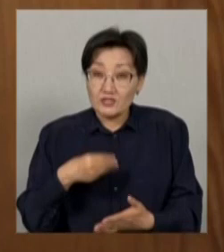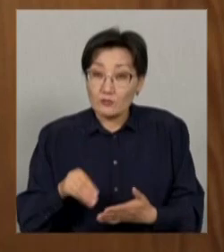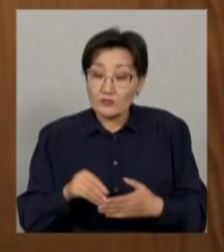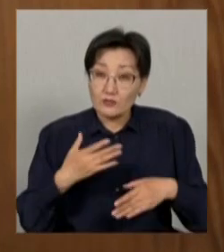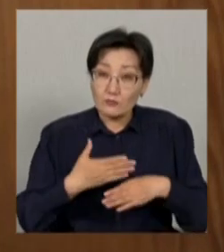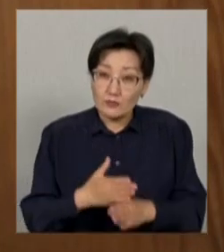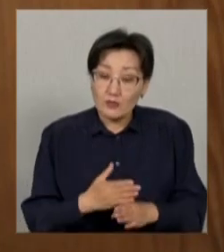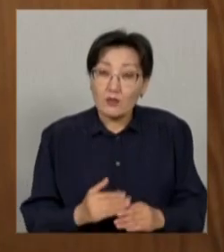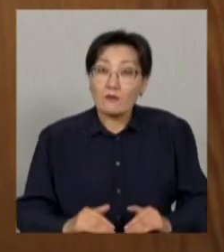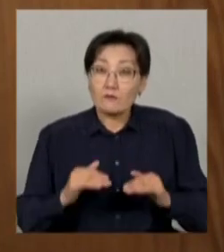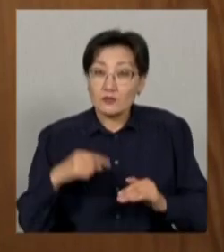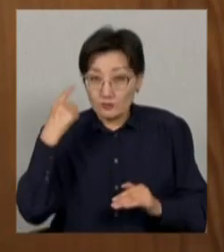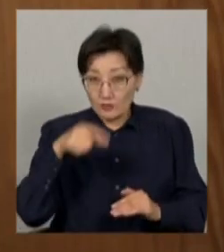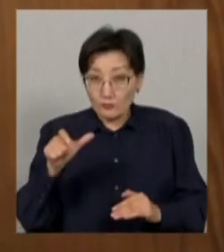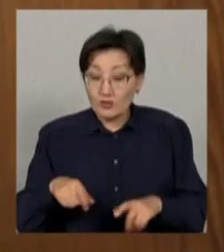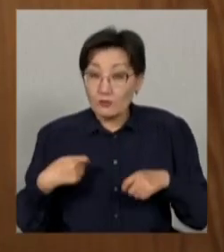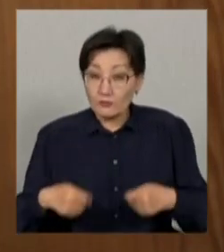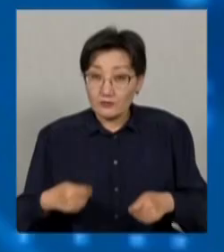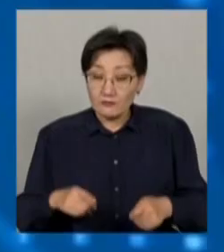запчасти вышеуказанные лица продавали.